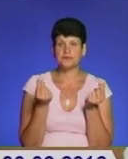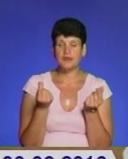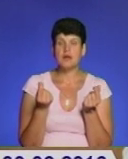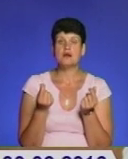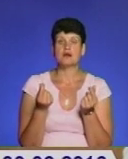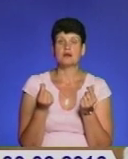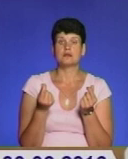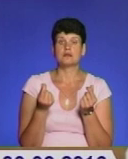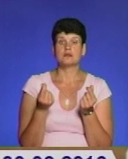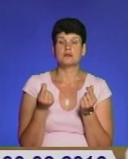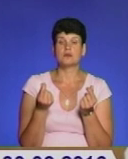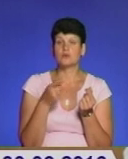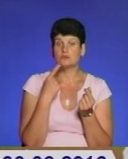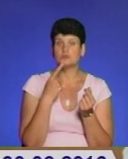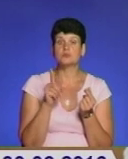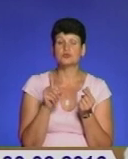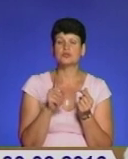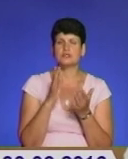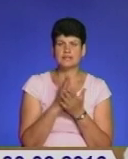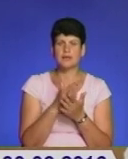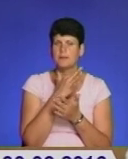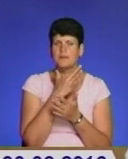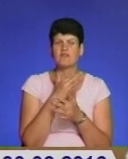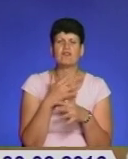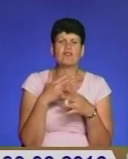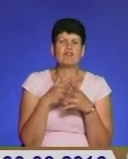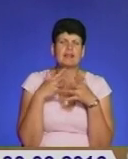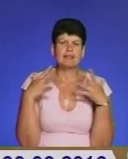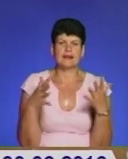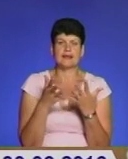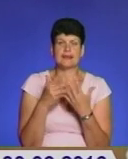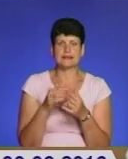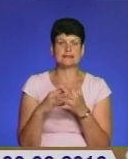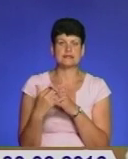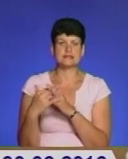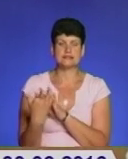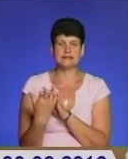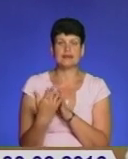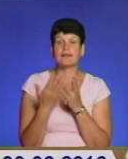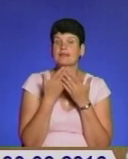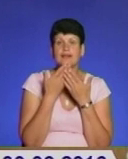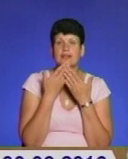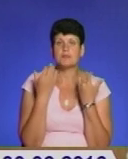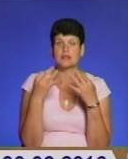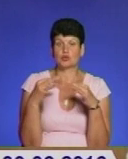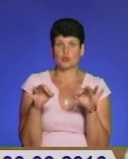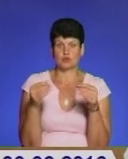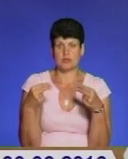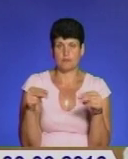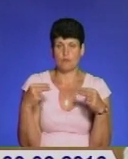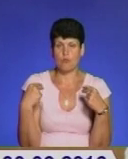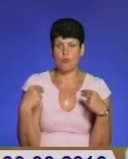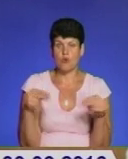Стверджуємо, що існує велика кількість населених пунктів, якщо немає ліцензій взагалі, над цим ми